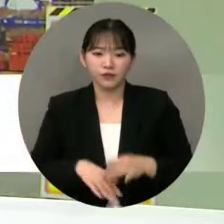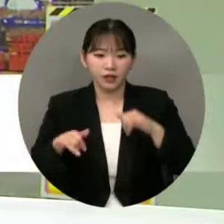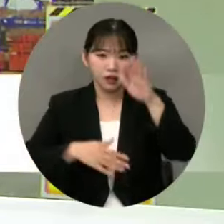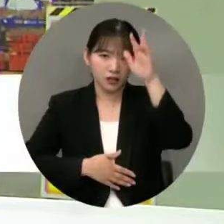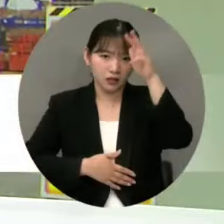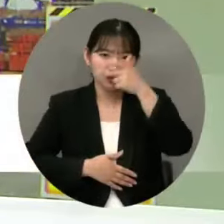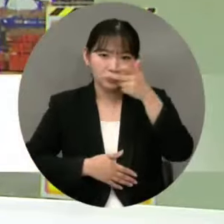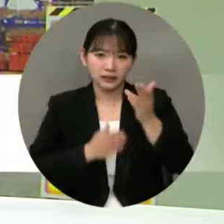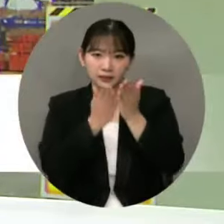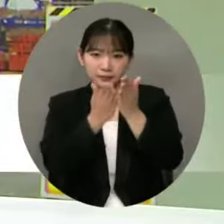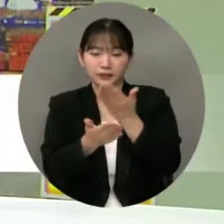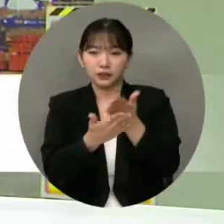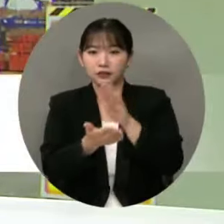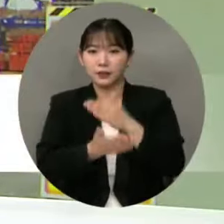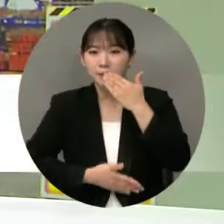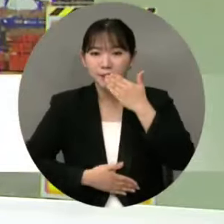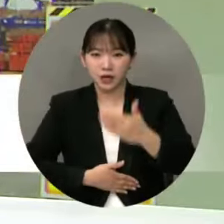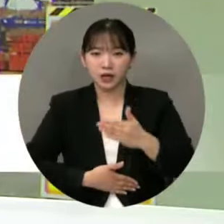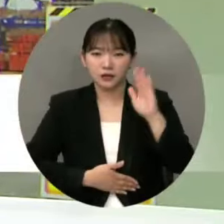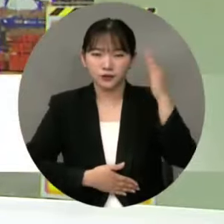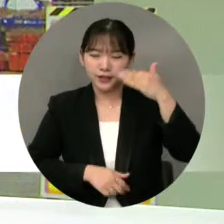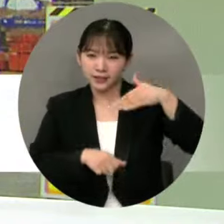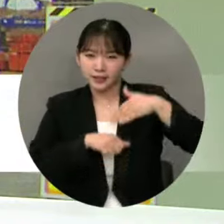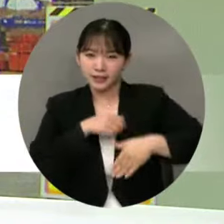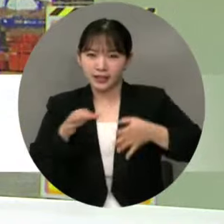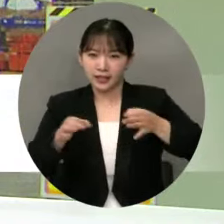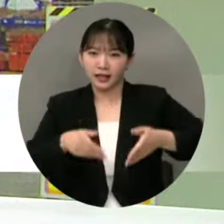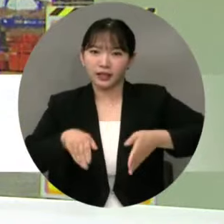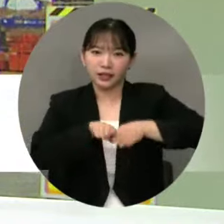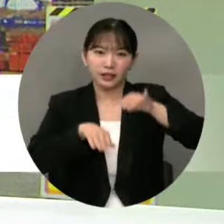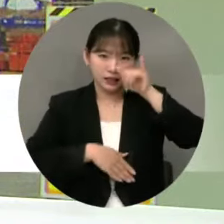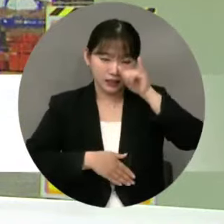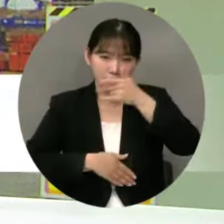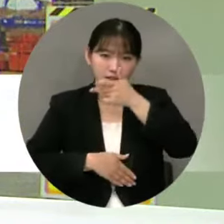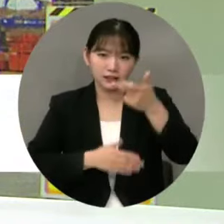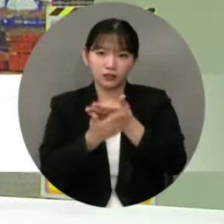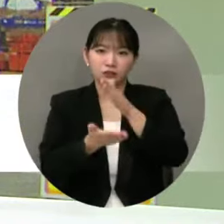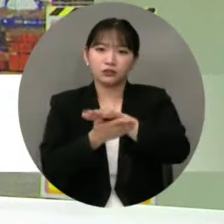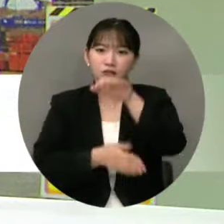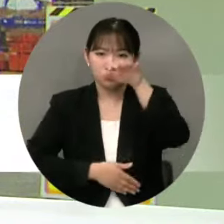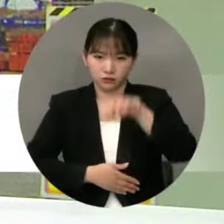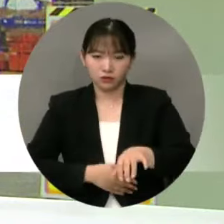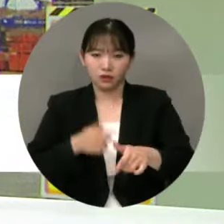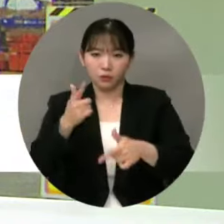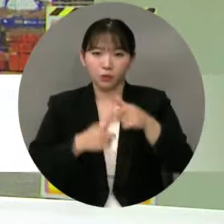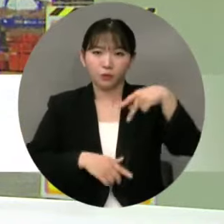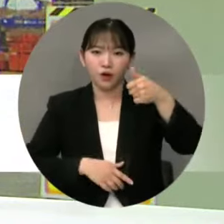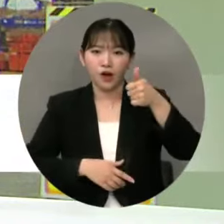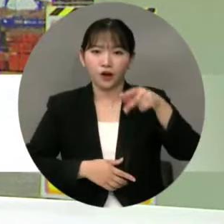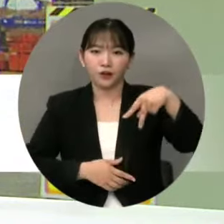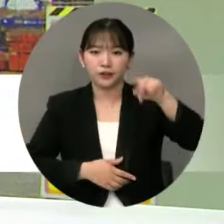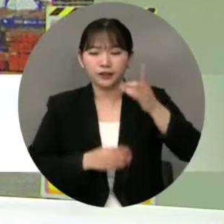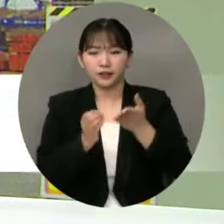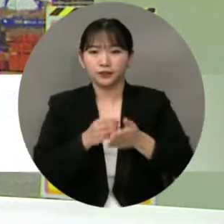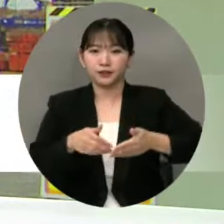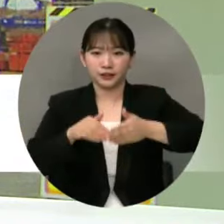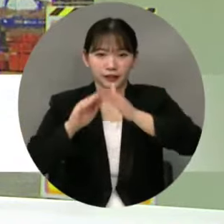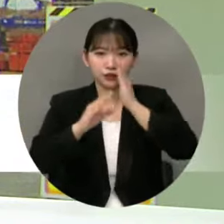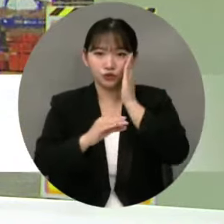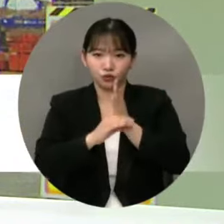해경 대형 함정의 수리가 가능한 최첨단 상가 시설을 갖춘 대규모 정비창이 목포 허사도에 들어서고